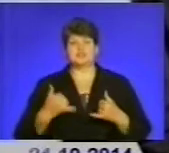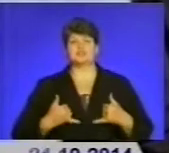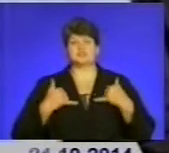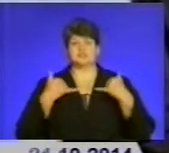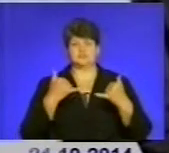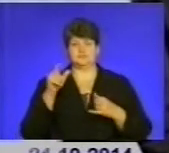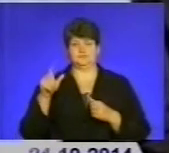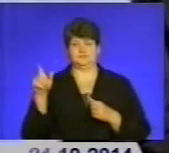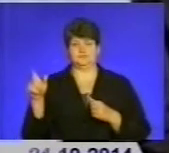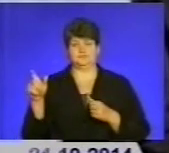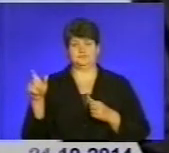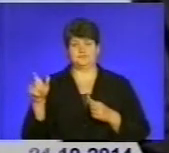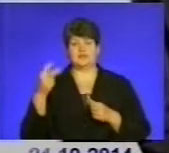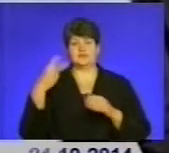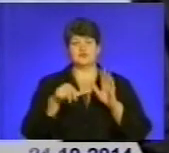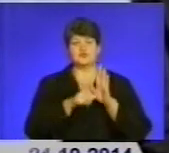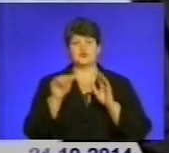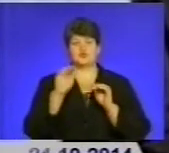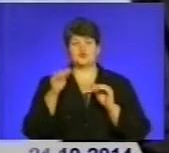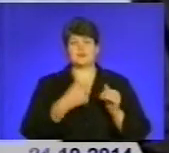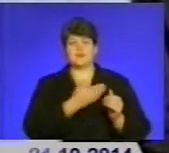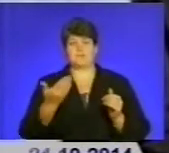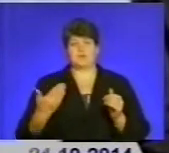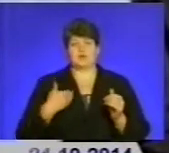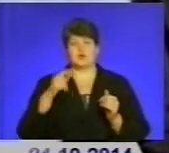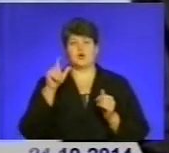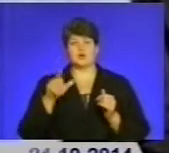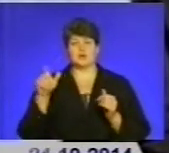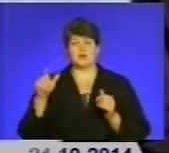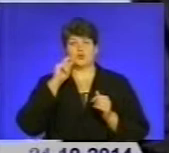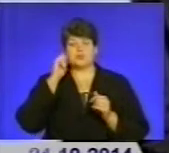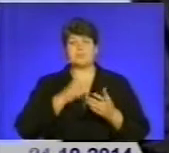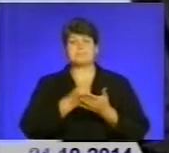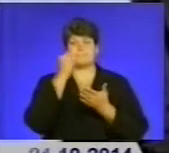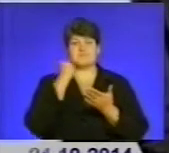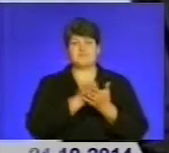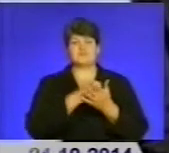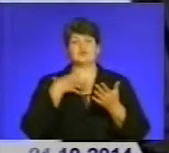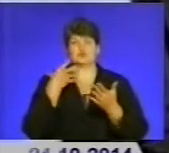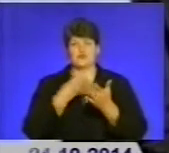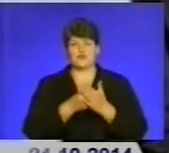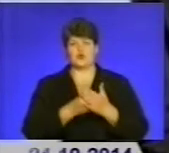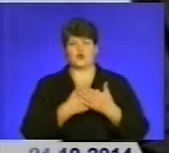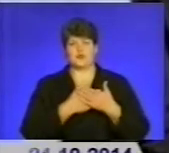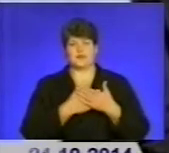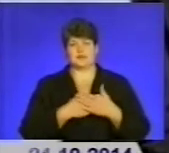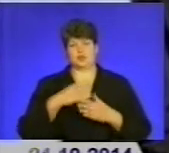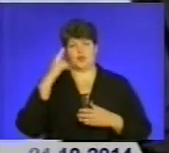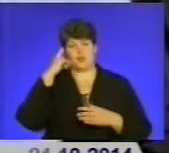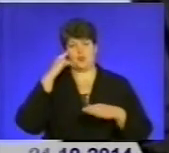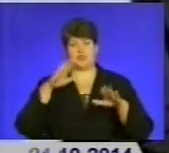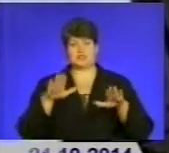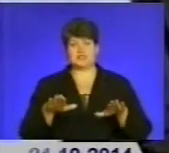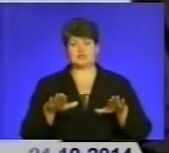краяни, 26 жовтня ми, громадяни України, підтверджуватимемо свою громадянську позицію. Цей